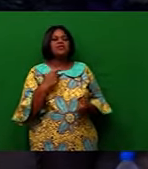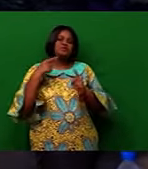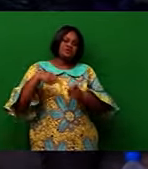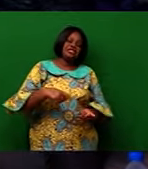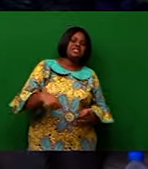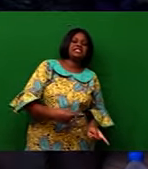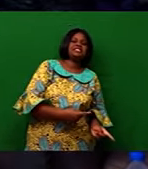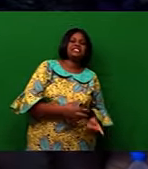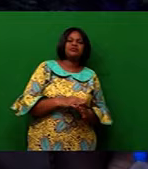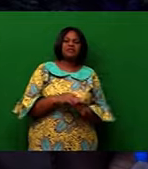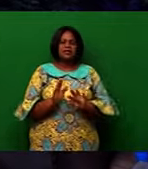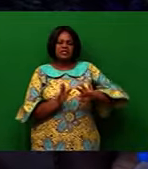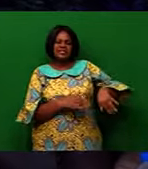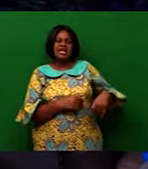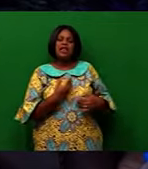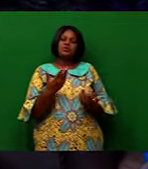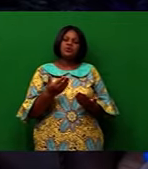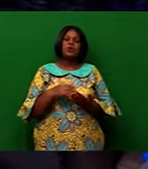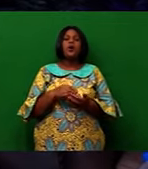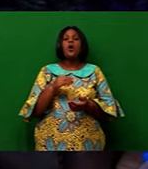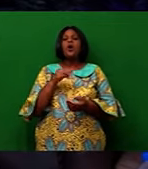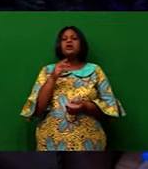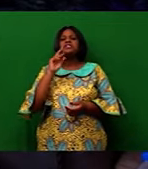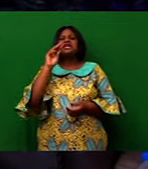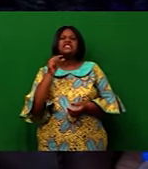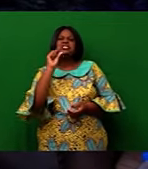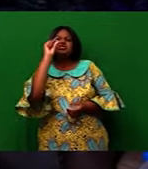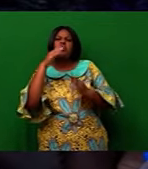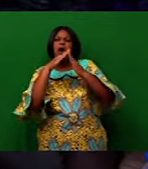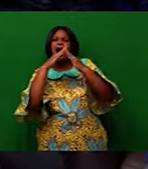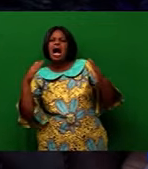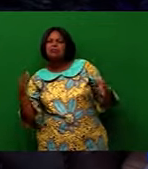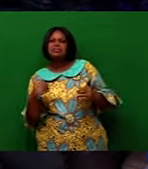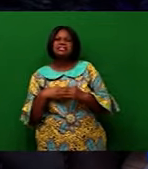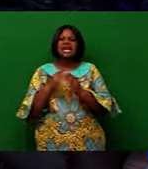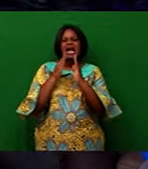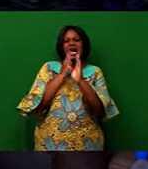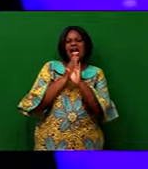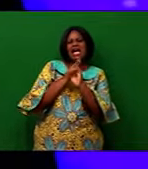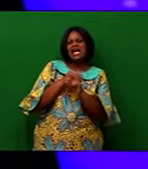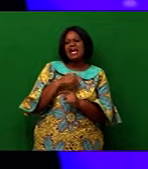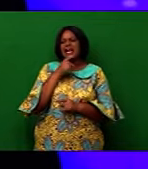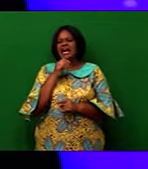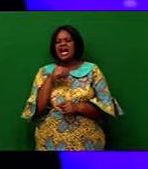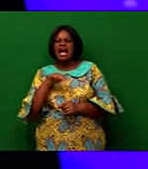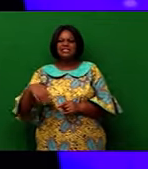kuvasiya barika chipari small house baba mudiki Francis munozviona sei.